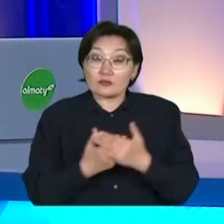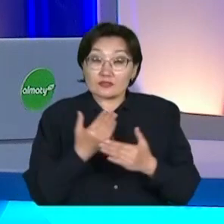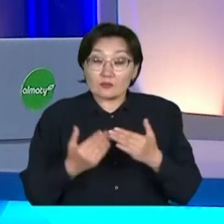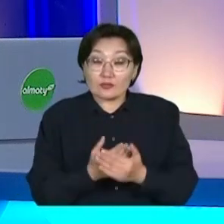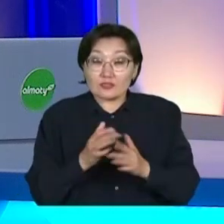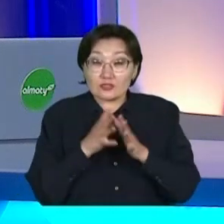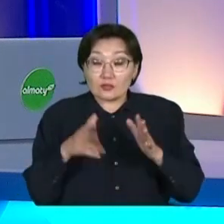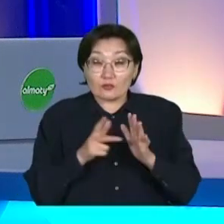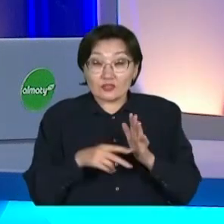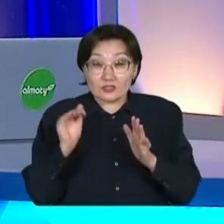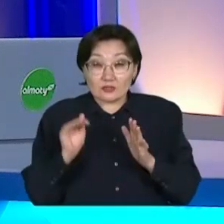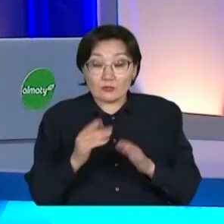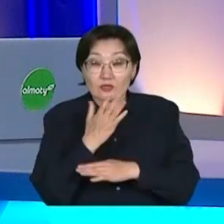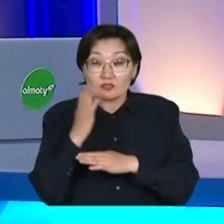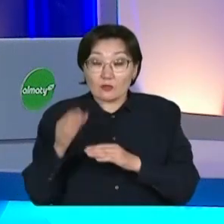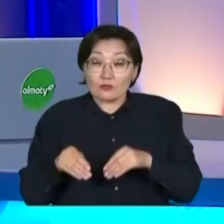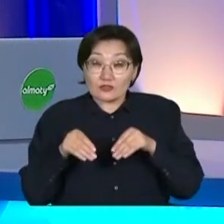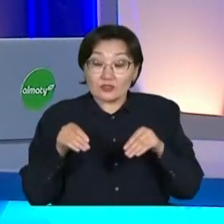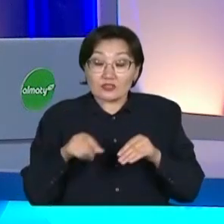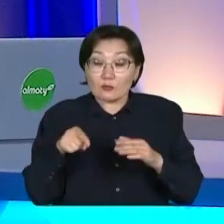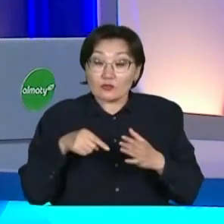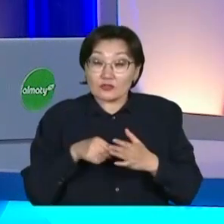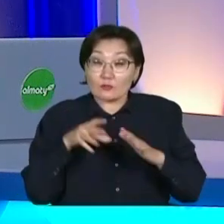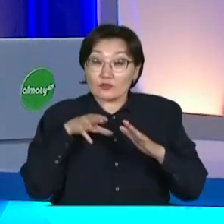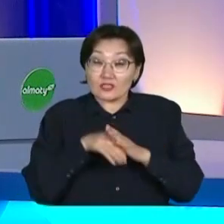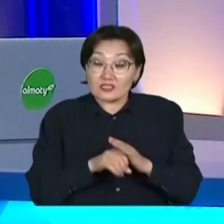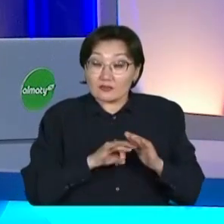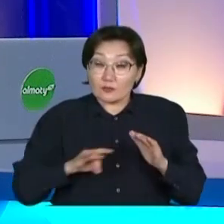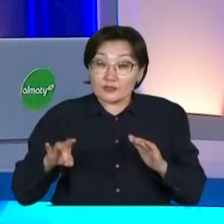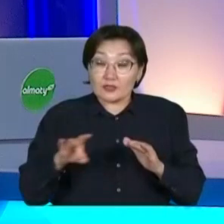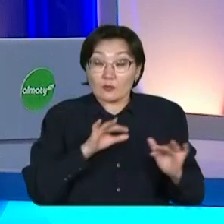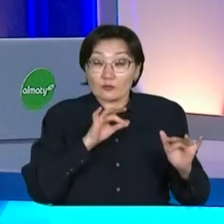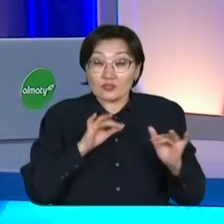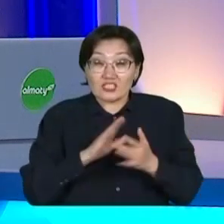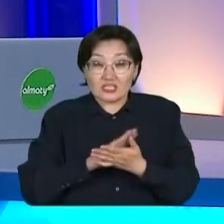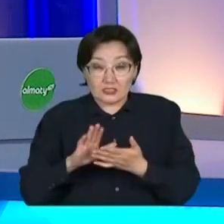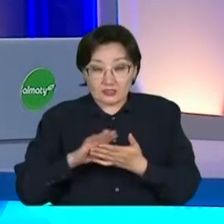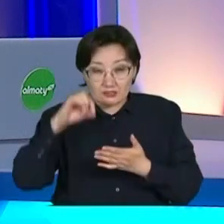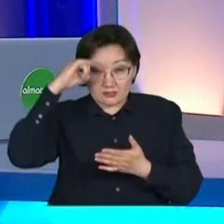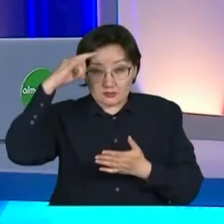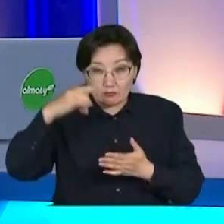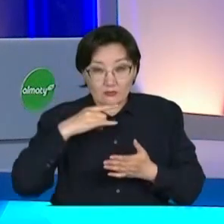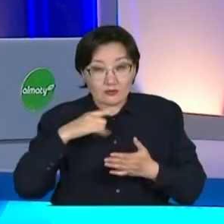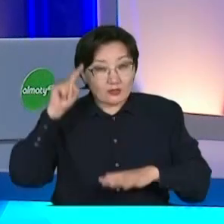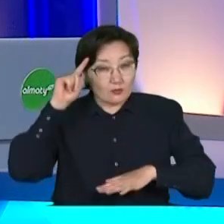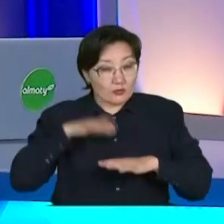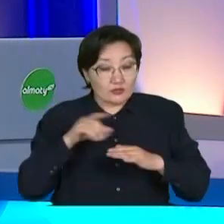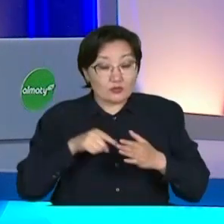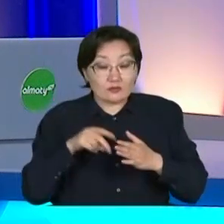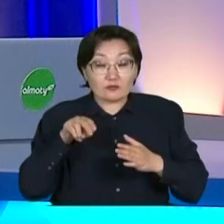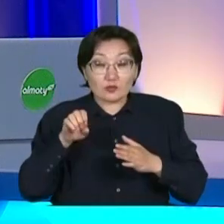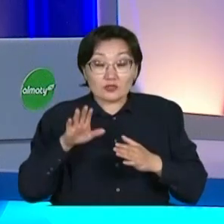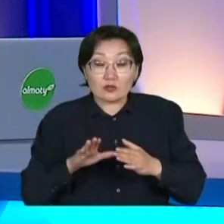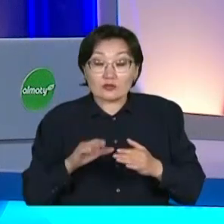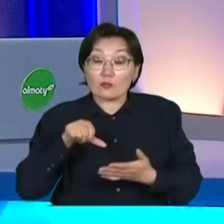Более 8 тысяч деревьев высадили в мегаполисе в рамках республиканской кампании «Таза Казахстан». Аким города Алматы Ерболат